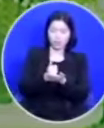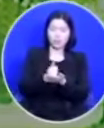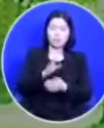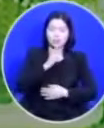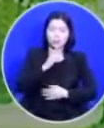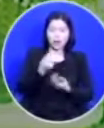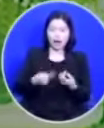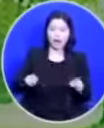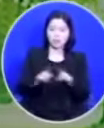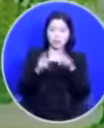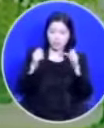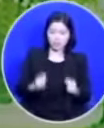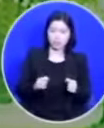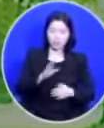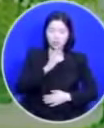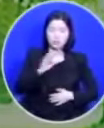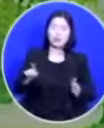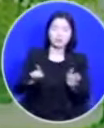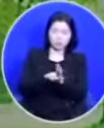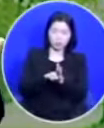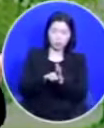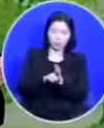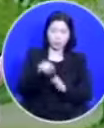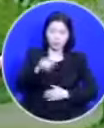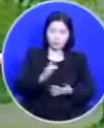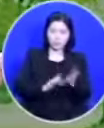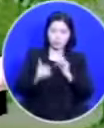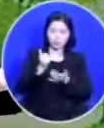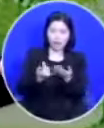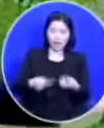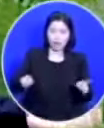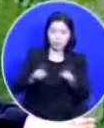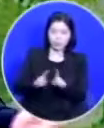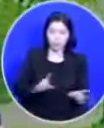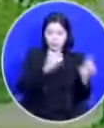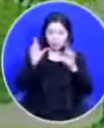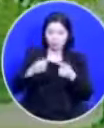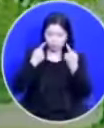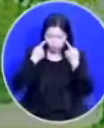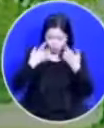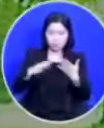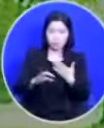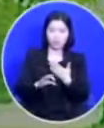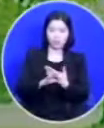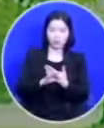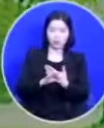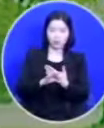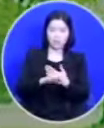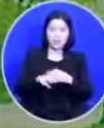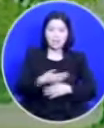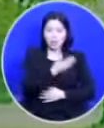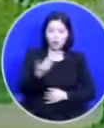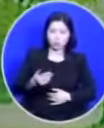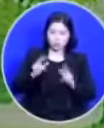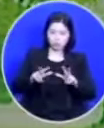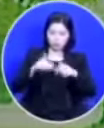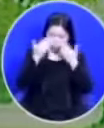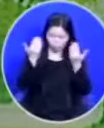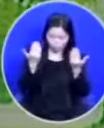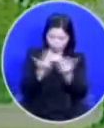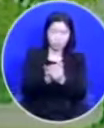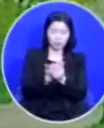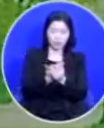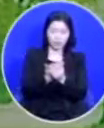계시다는 것을 진짜 믿고 그 예수님과 함께 사는 것이 분명하다면 여러분은 지금 완벽하게